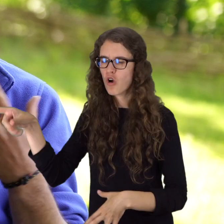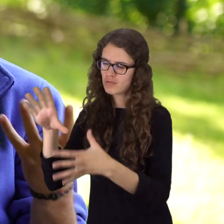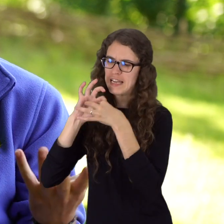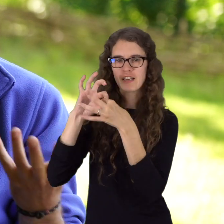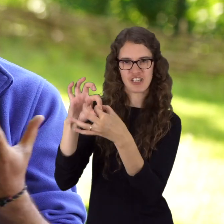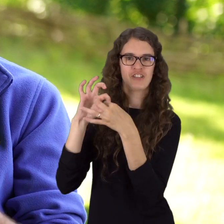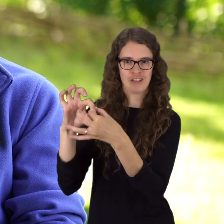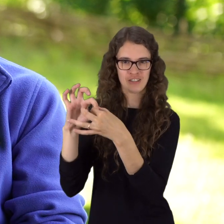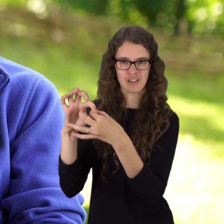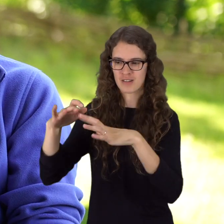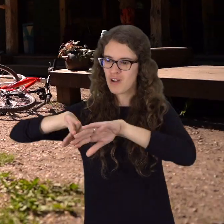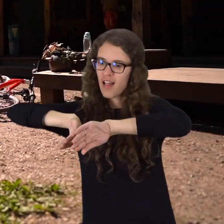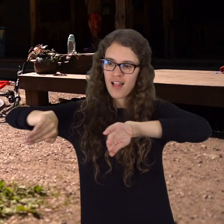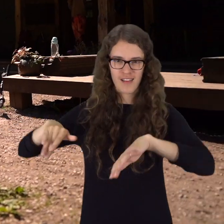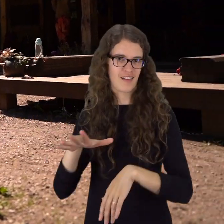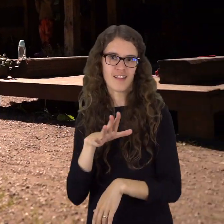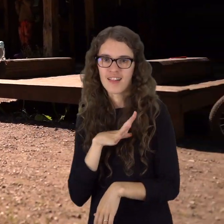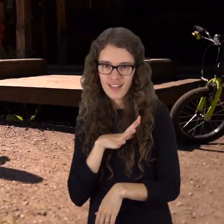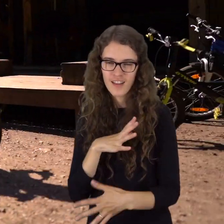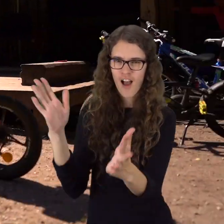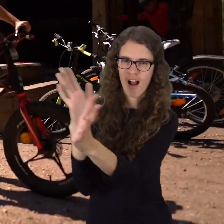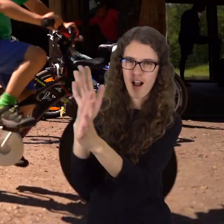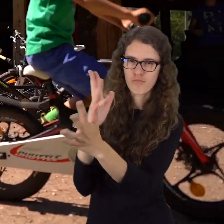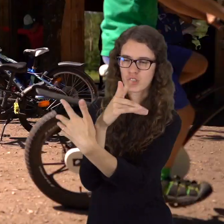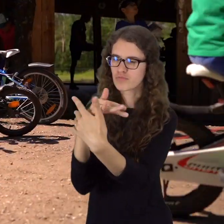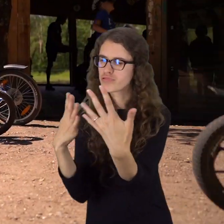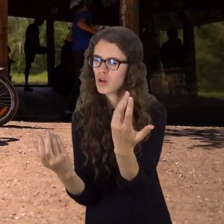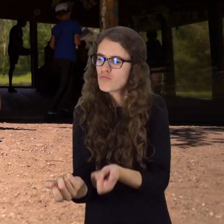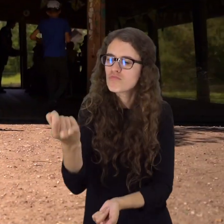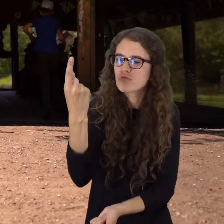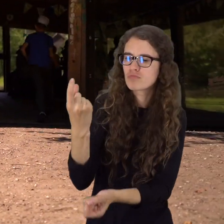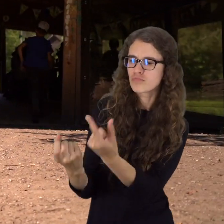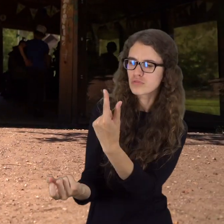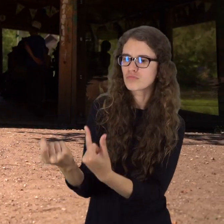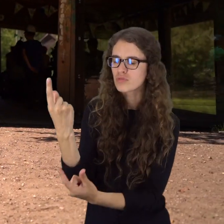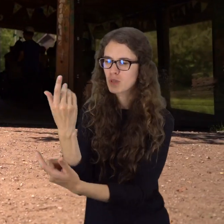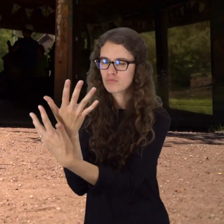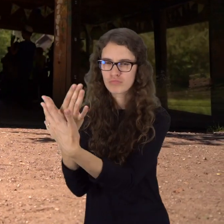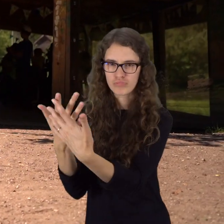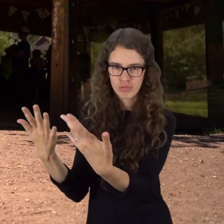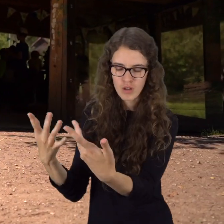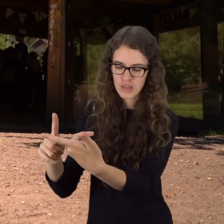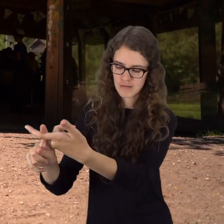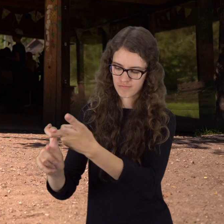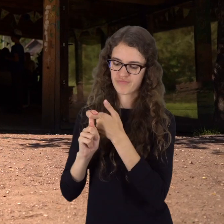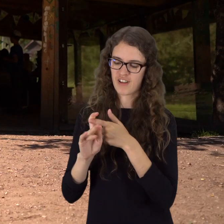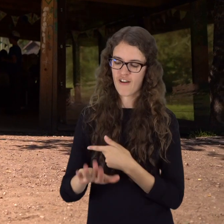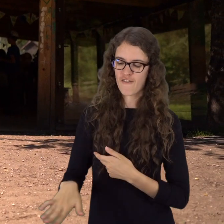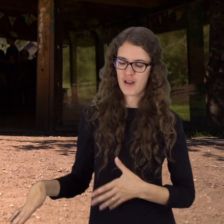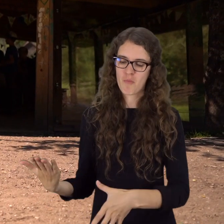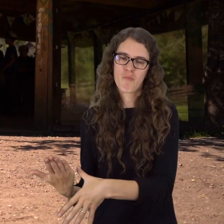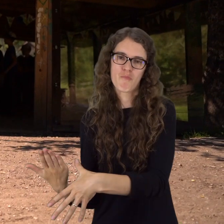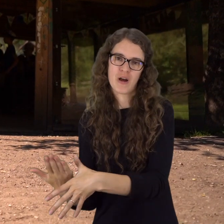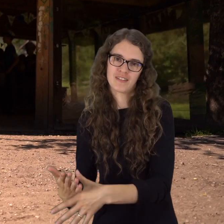mes esam tiesiog neatskiriami, gamtoje vyksta įvairūs procesai, kurie padeda vaikams